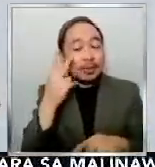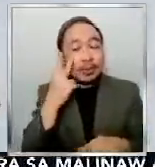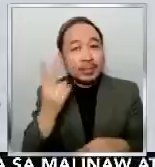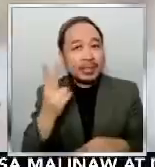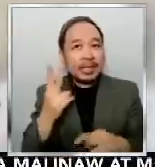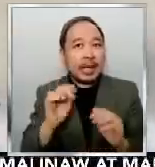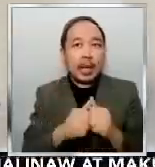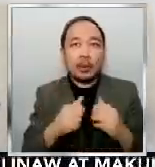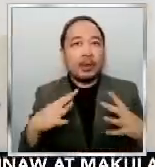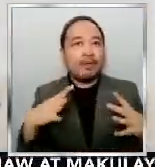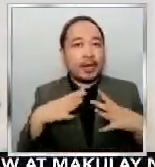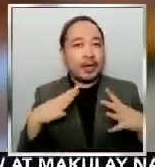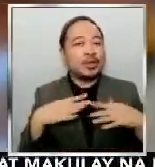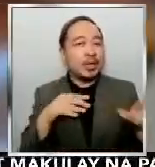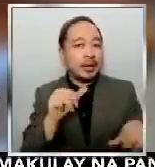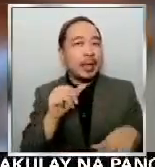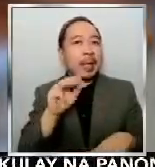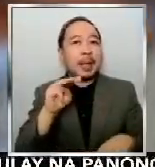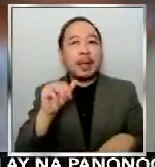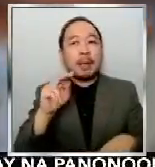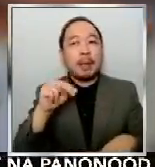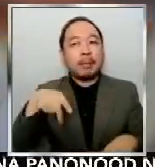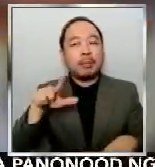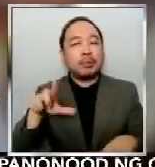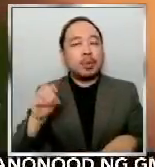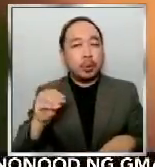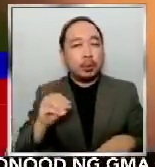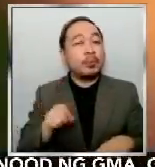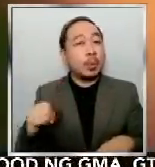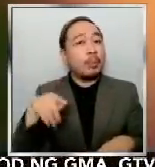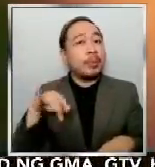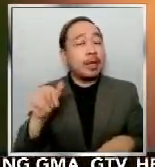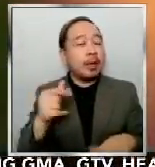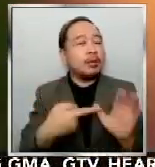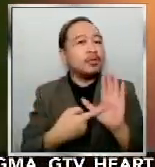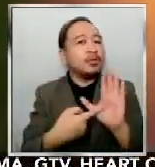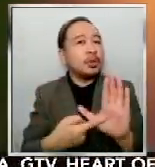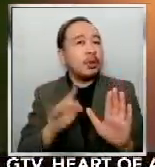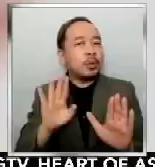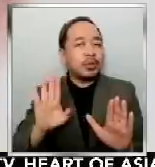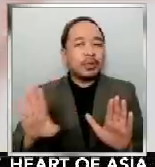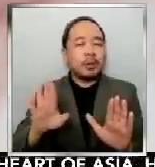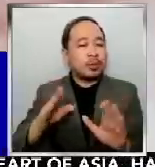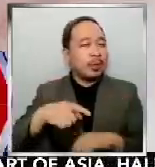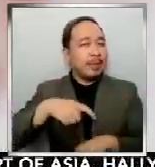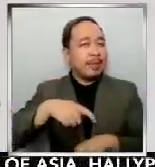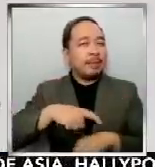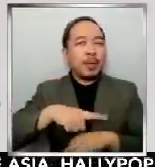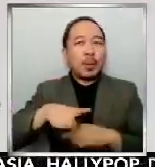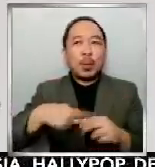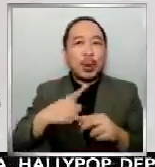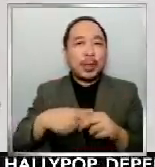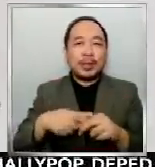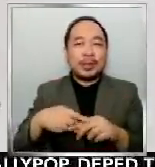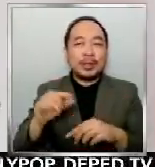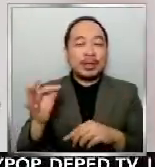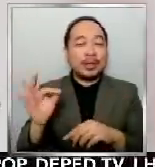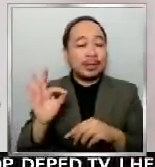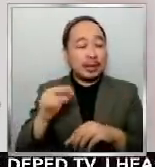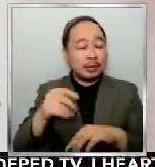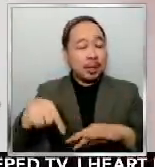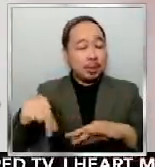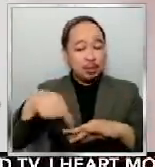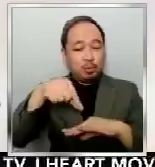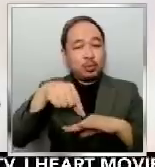Amanpulo. Sa kanyang Instagram stories, ipinakita ni Pia ang kanyang emotional moments o ang sing-sing na ibinigay ni Jeremy.